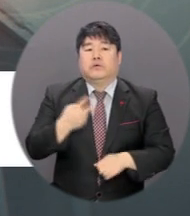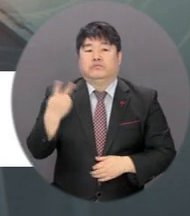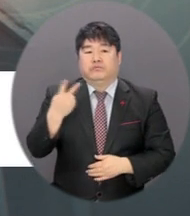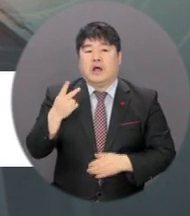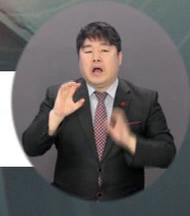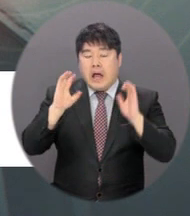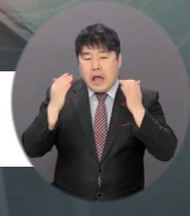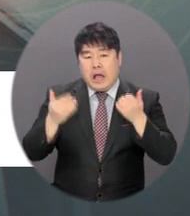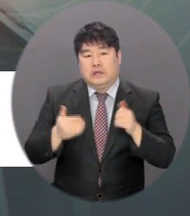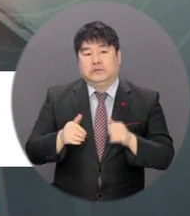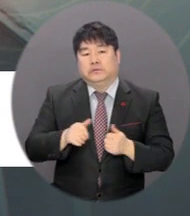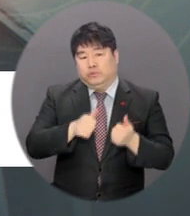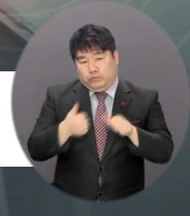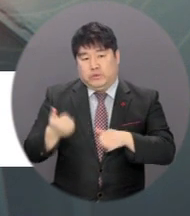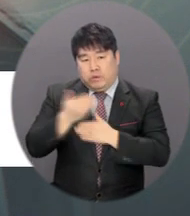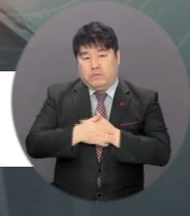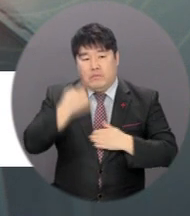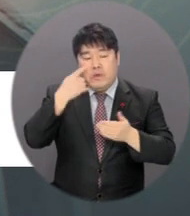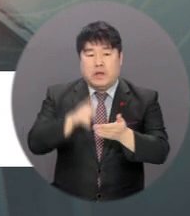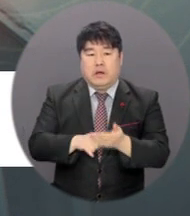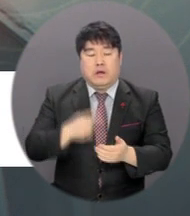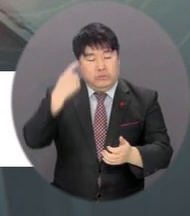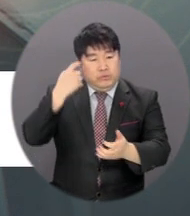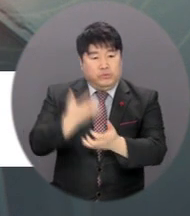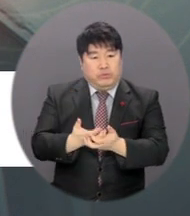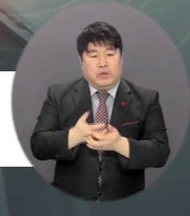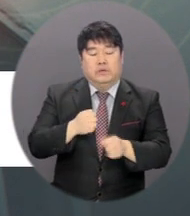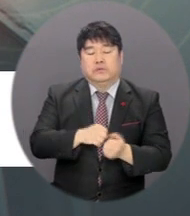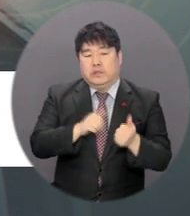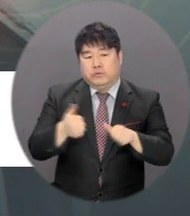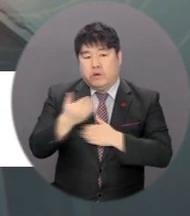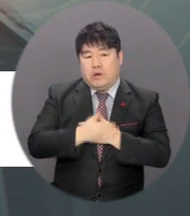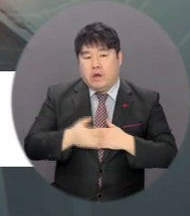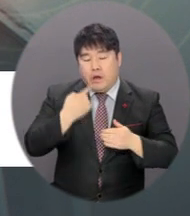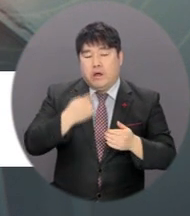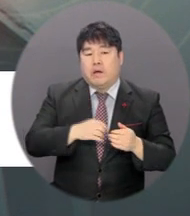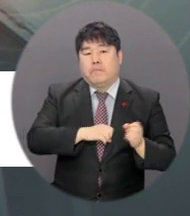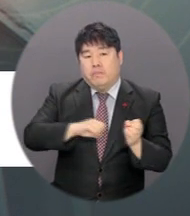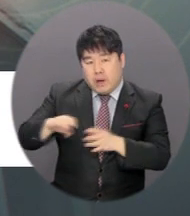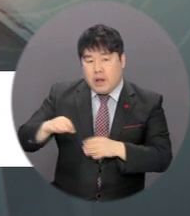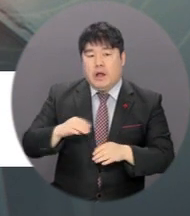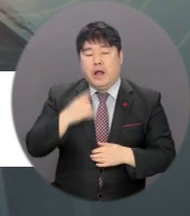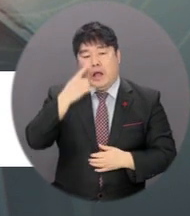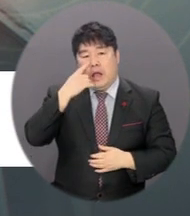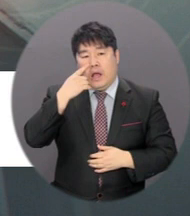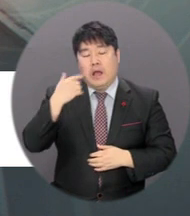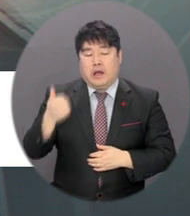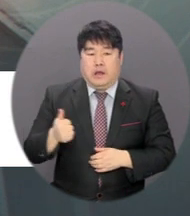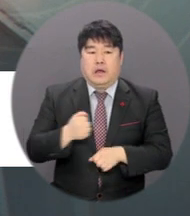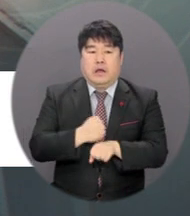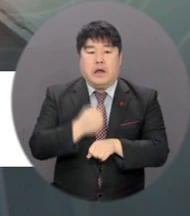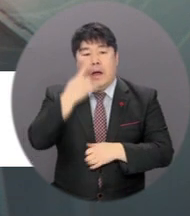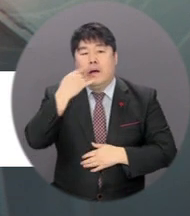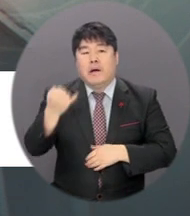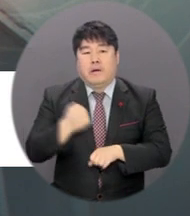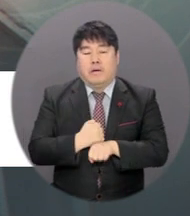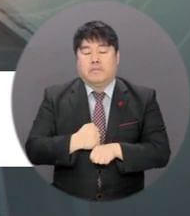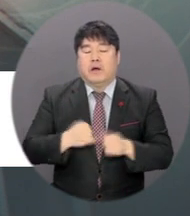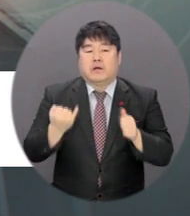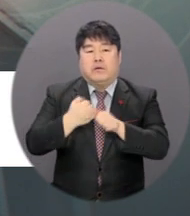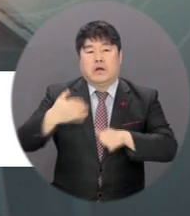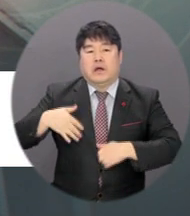아이의 시신이 발견돼 충격을 주었죠. 시신을 유기한 엄마는 미혼모였고 아이를 학대하지는 않았던 것으로